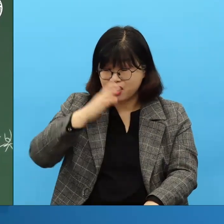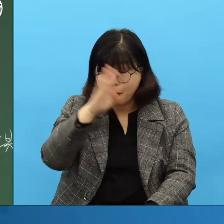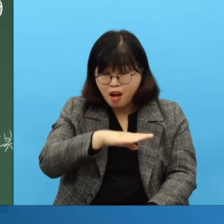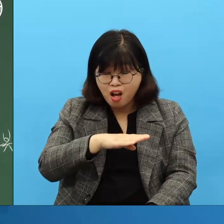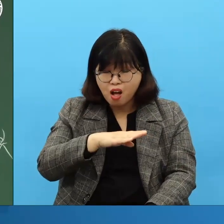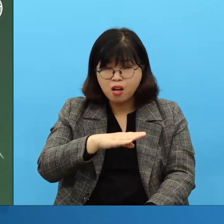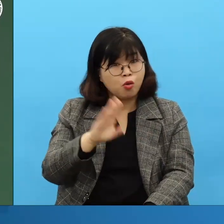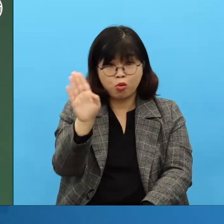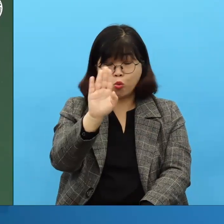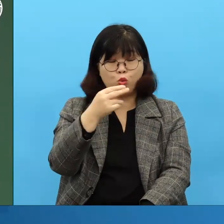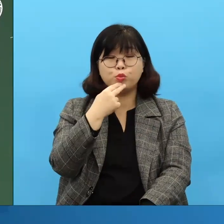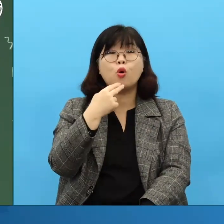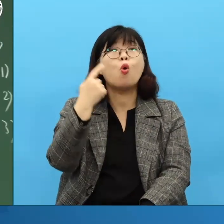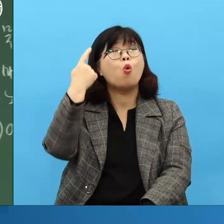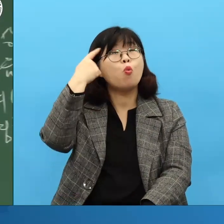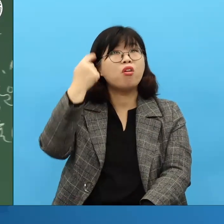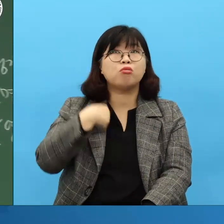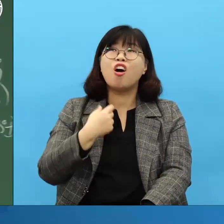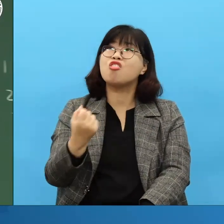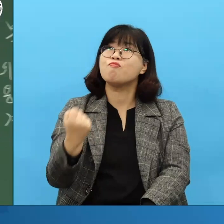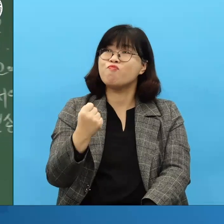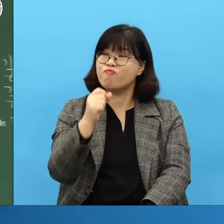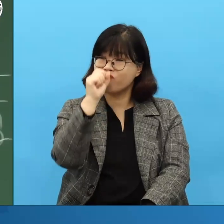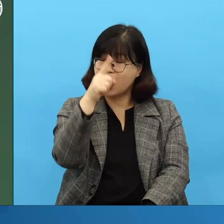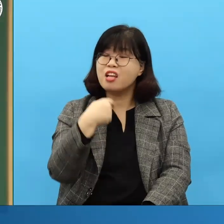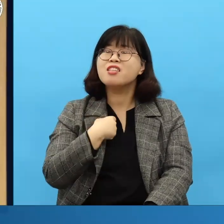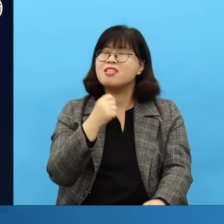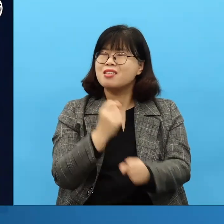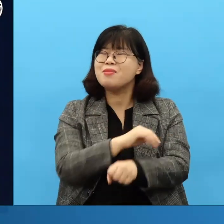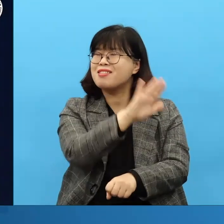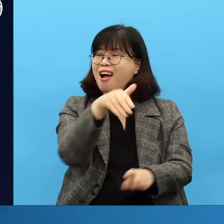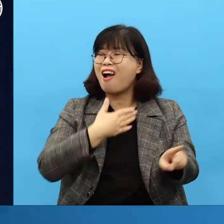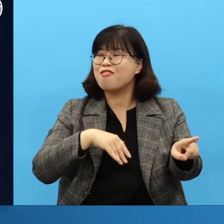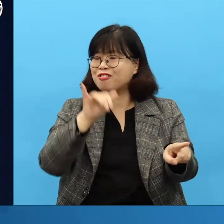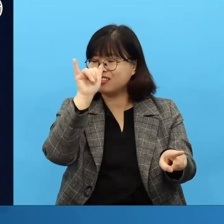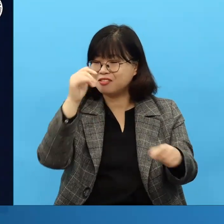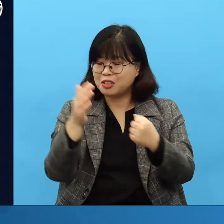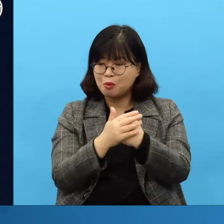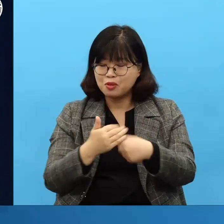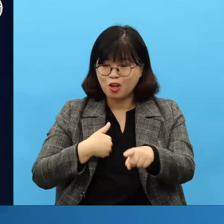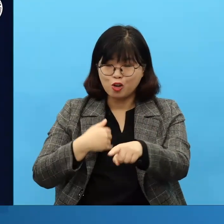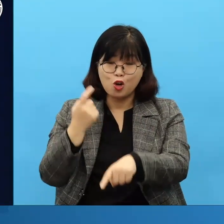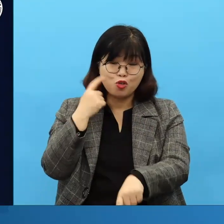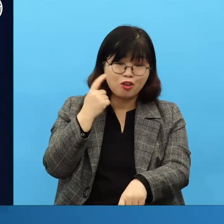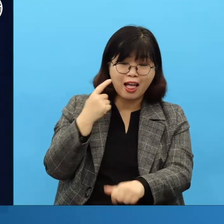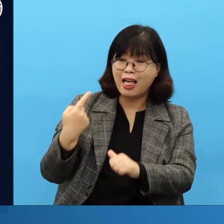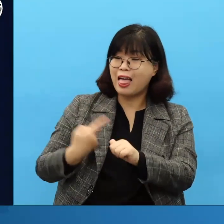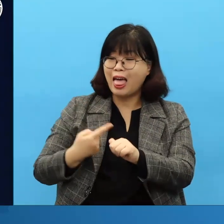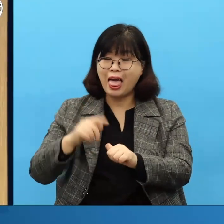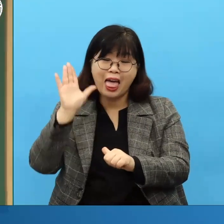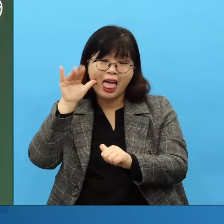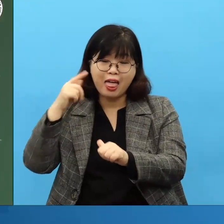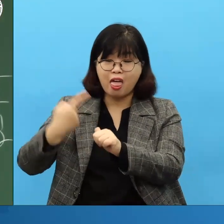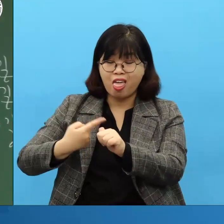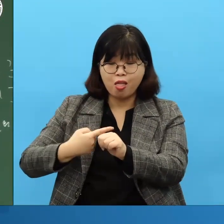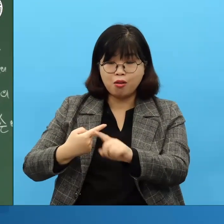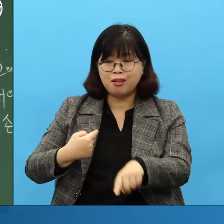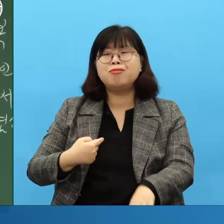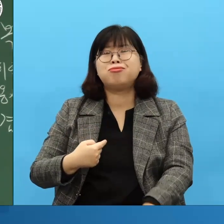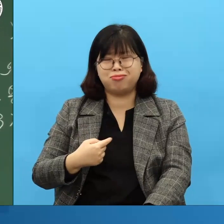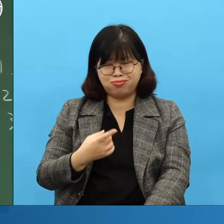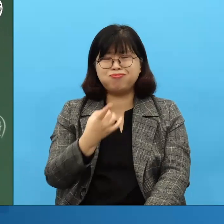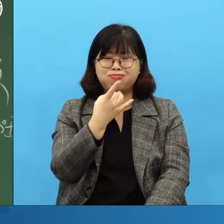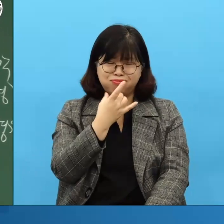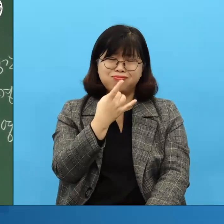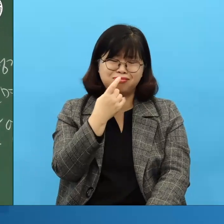우리가 하나님 주신 응답 갖고 있으면 이렇게 되죠. If we possess the answers of God, this is what will come of us. 꼭 여러분이